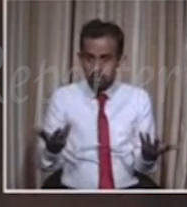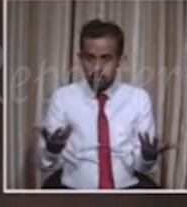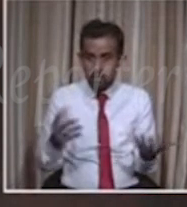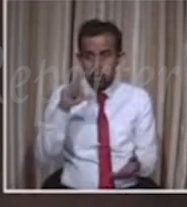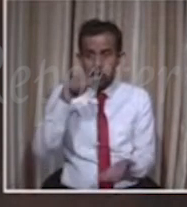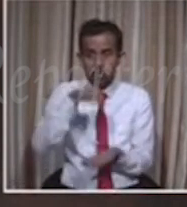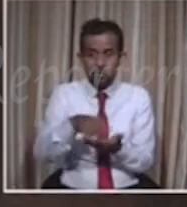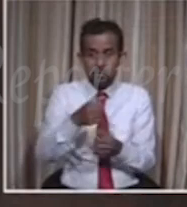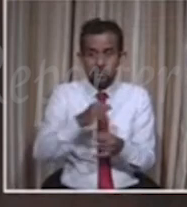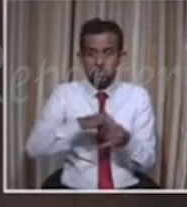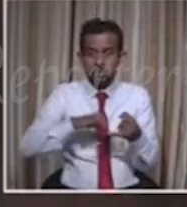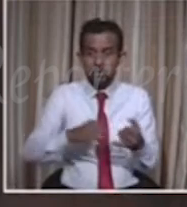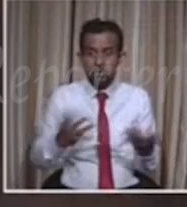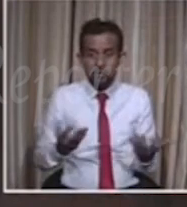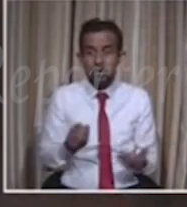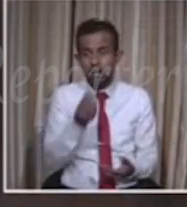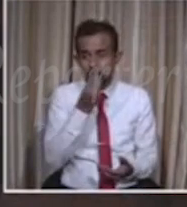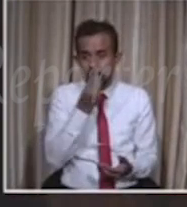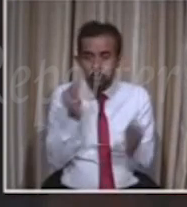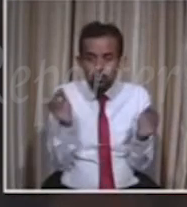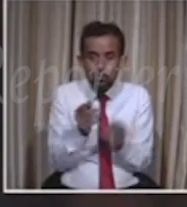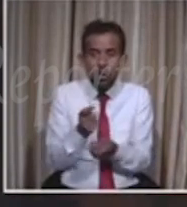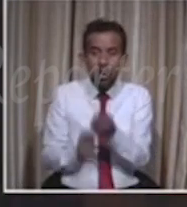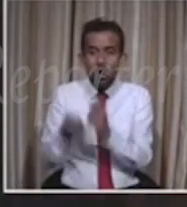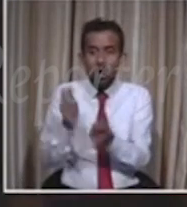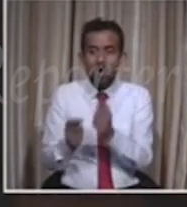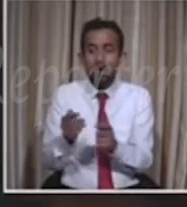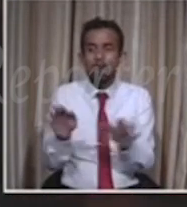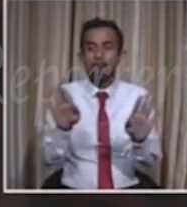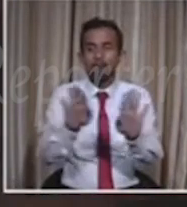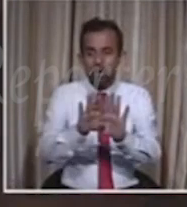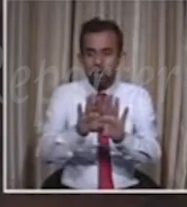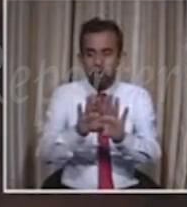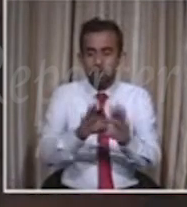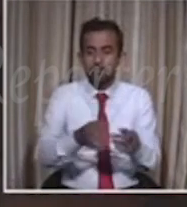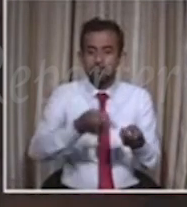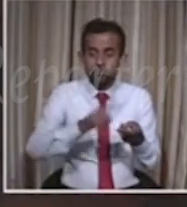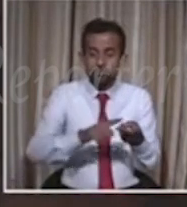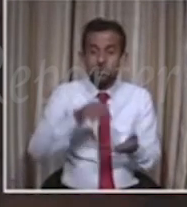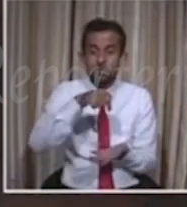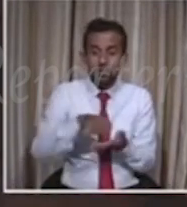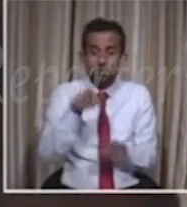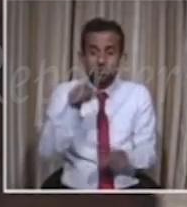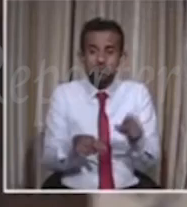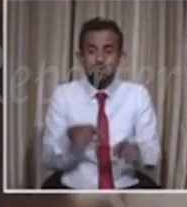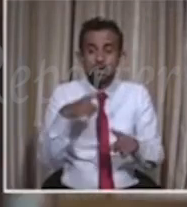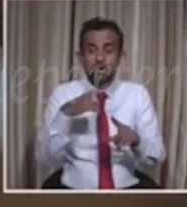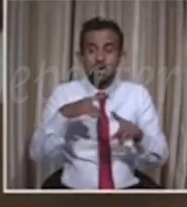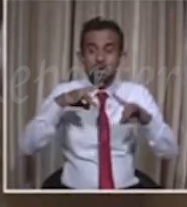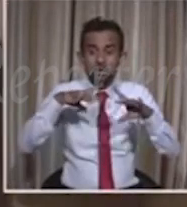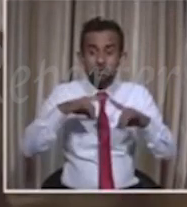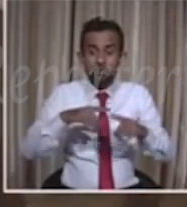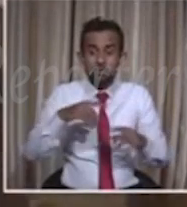නගරයේ ගෑස් නැති වුනාම කණ්ඩ තියෙන පොඩි කඩවලු තුවාලා තියෙනවා ගෑස් නැහැ ඊළඟට මේ නගරේ ඉන්න මිනිස්සුන්ට දර නැහැ දර ටිකක් උයා